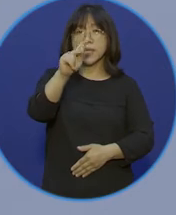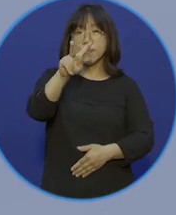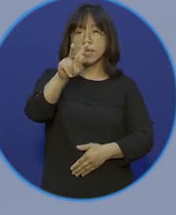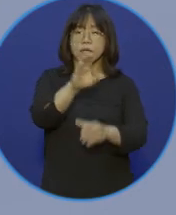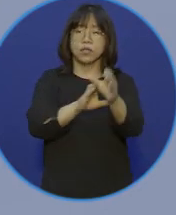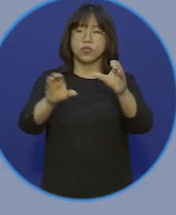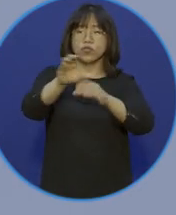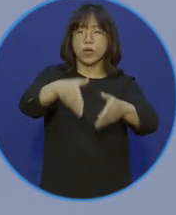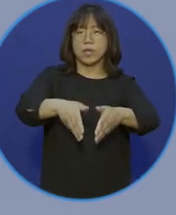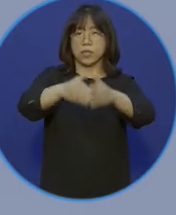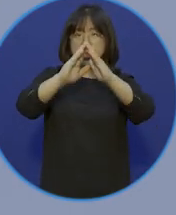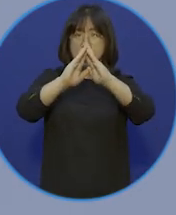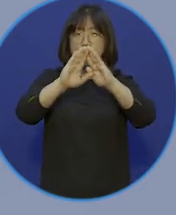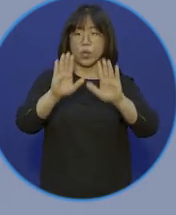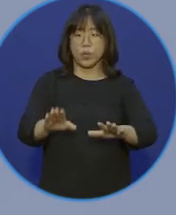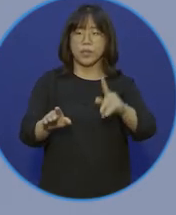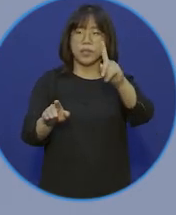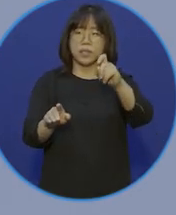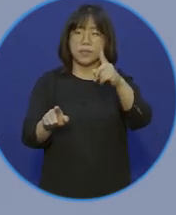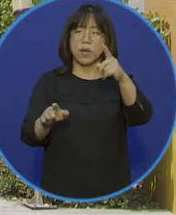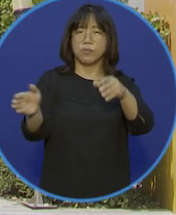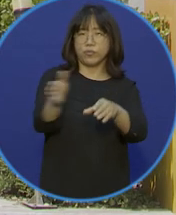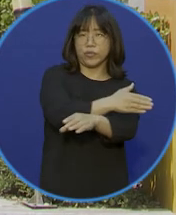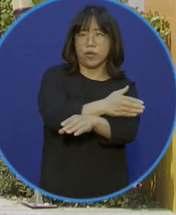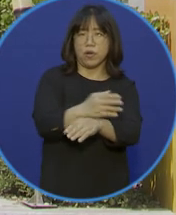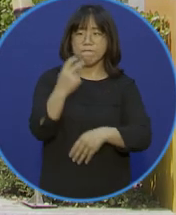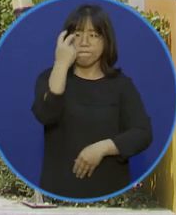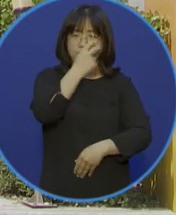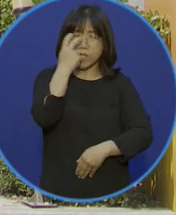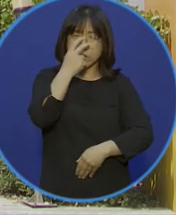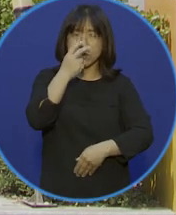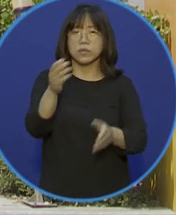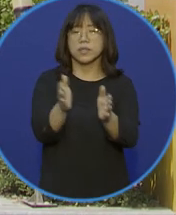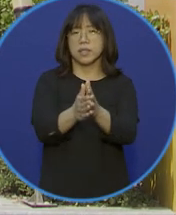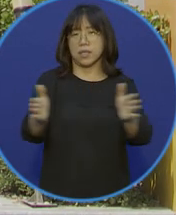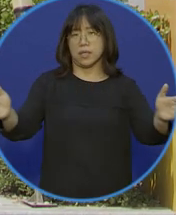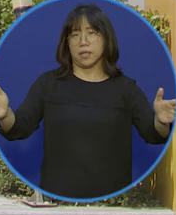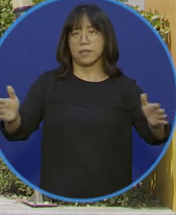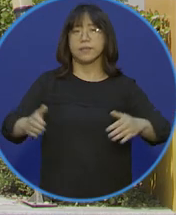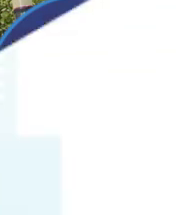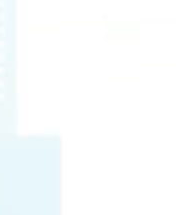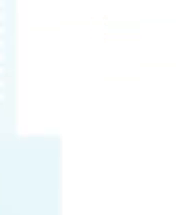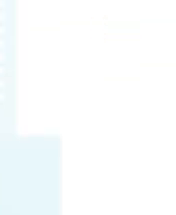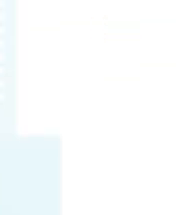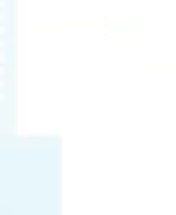설치하고 오는 11월부터 본격적으로 단속을 시작하게 됩니다.